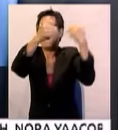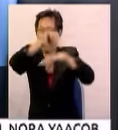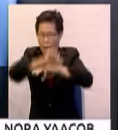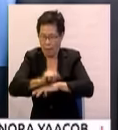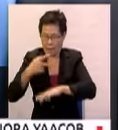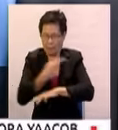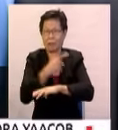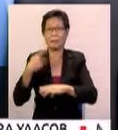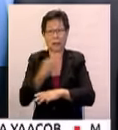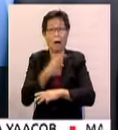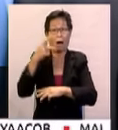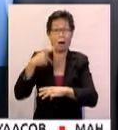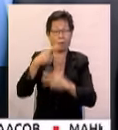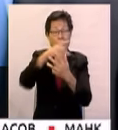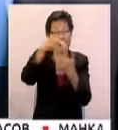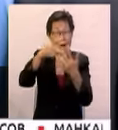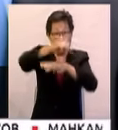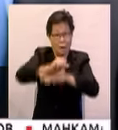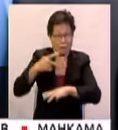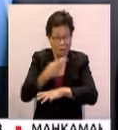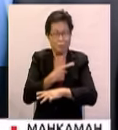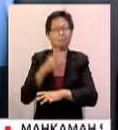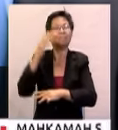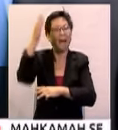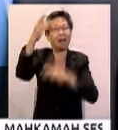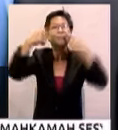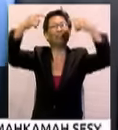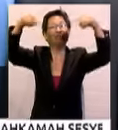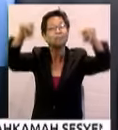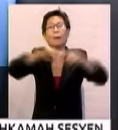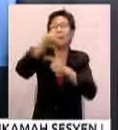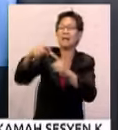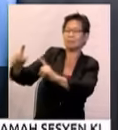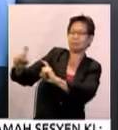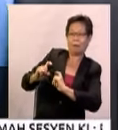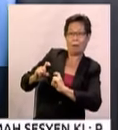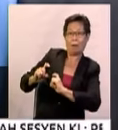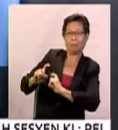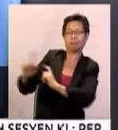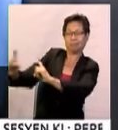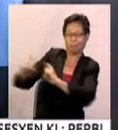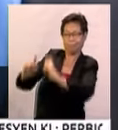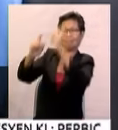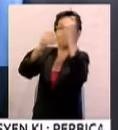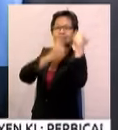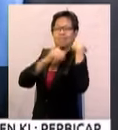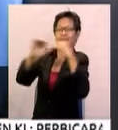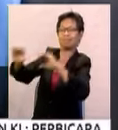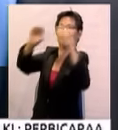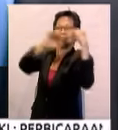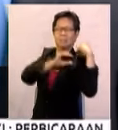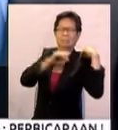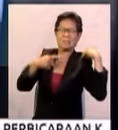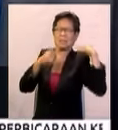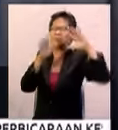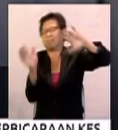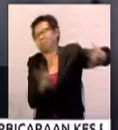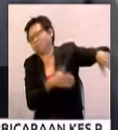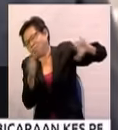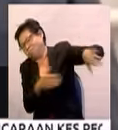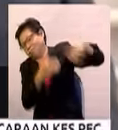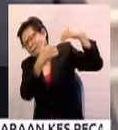berjaya. Sebaliknya, apabila kita diberi tanggungjawab, kita abaikan